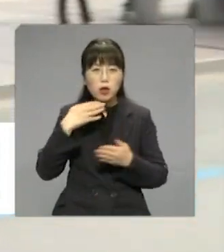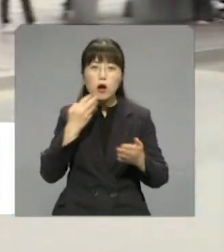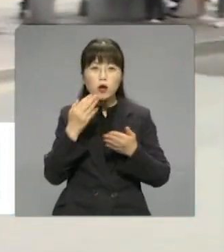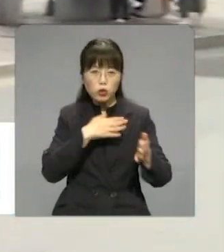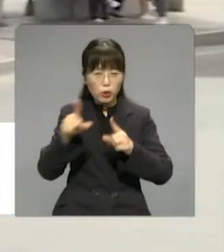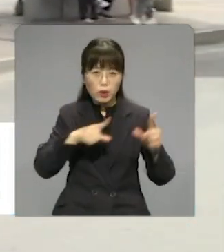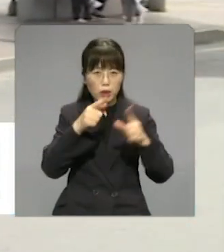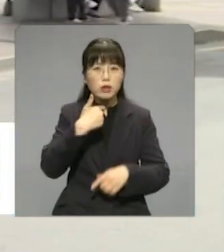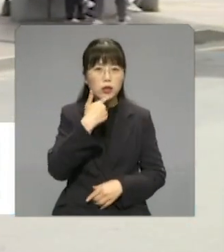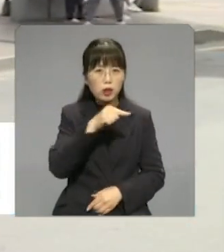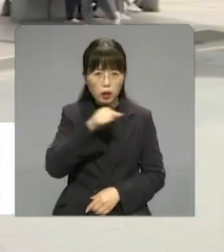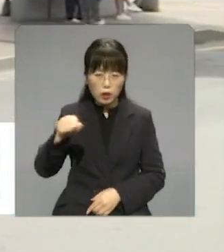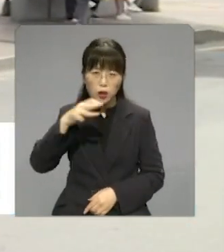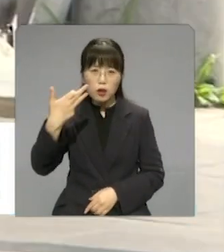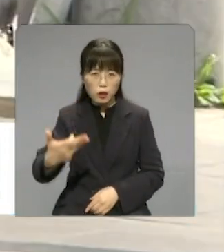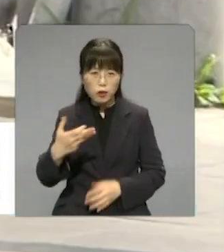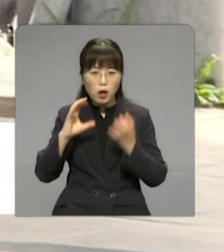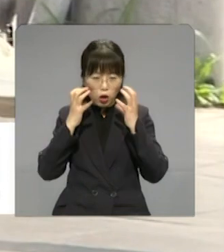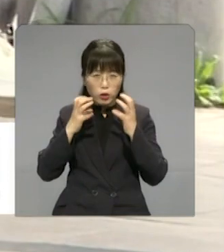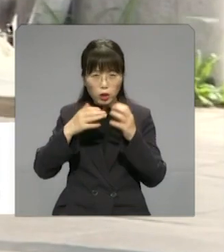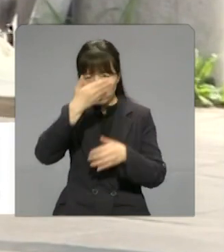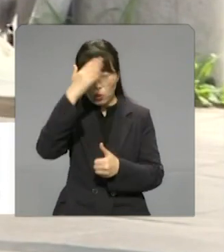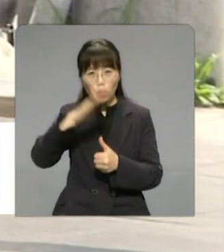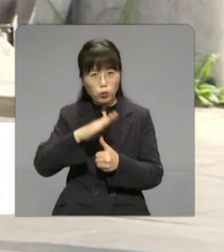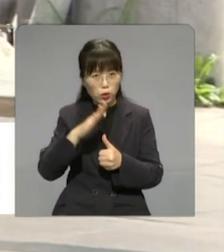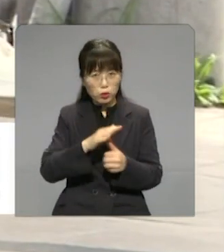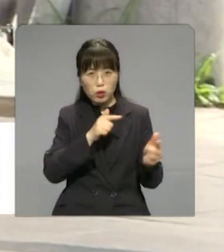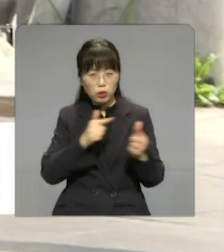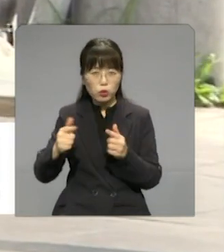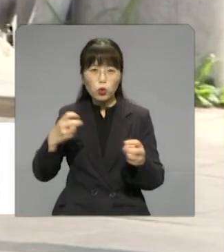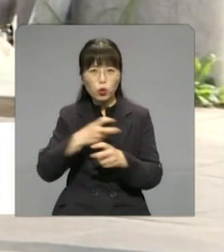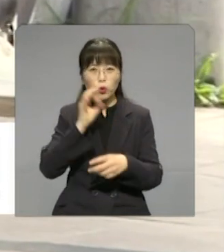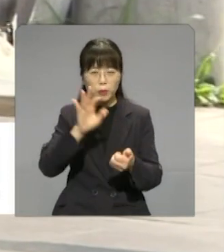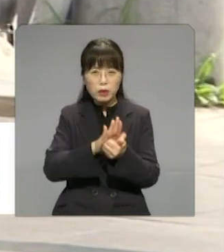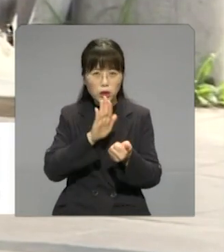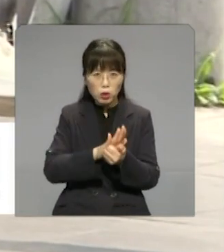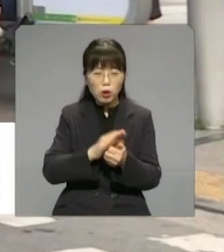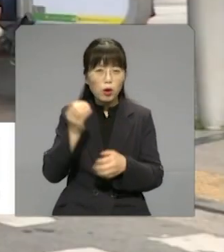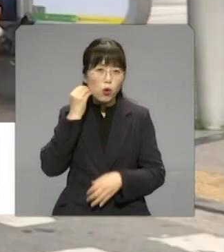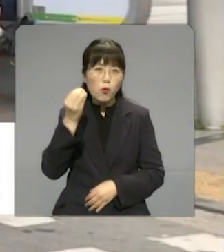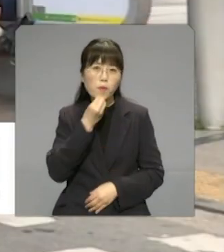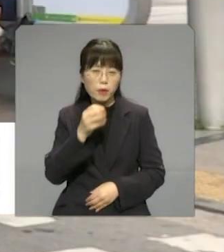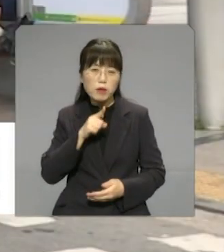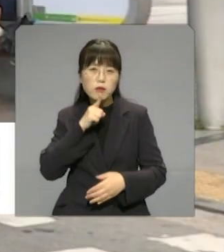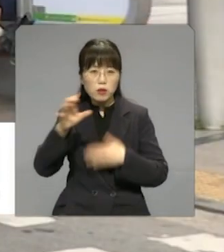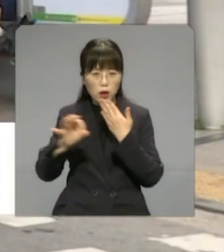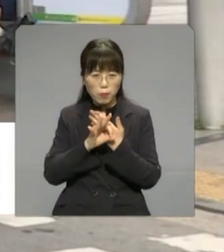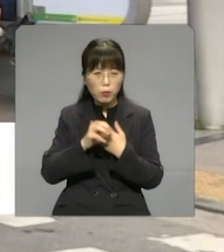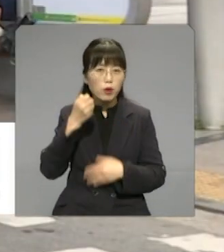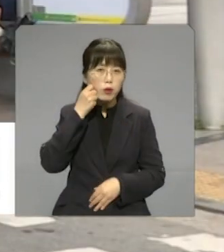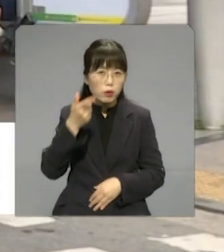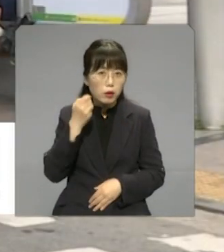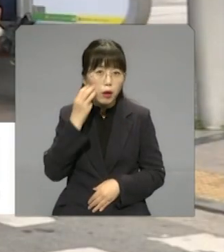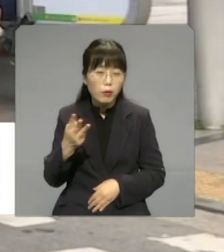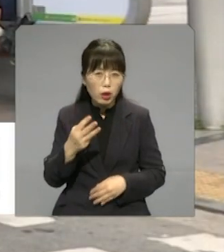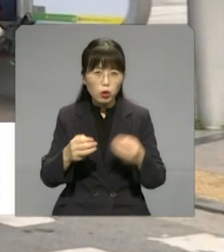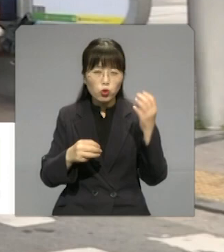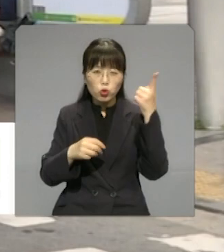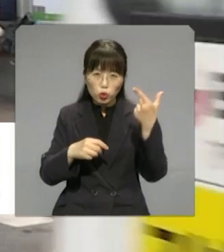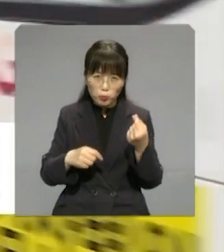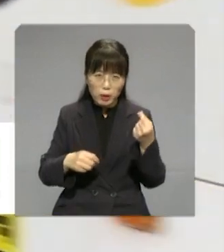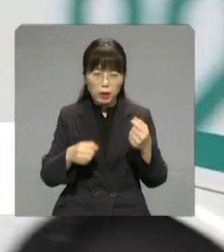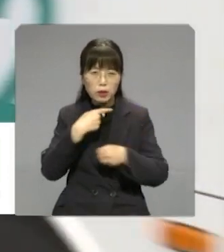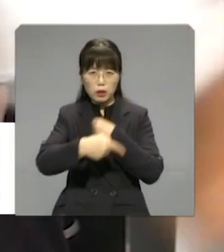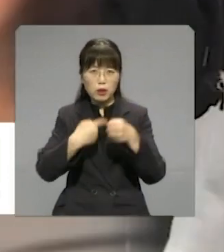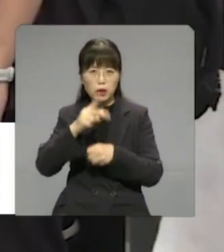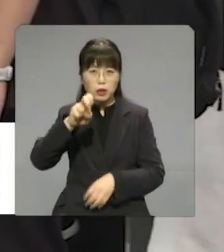회사는 여섯 살에서 18살 어린이와 청소년으로 교통비 지원 포탈에 신청하면 분기 6만 원 연간 24만